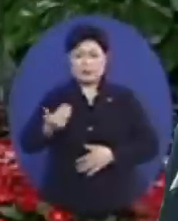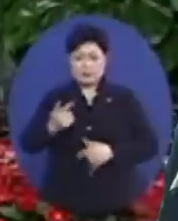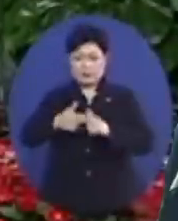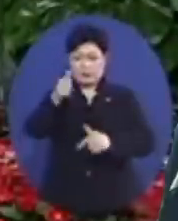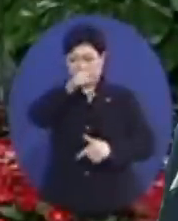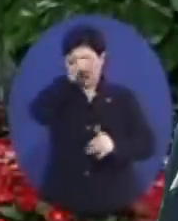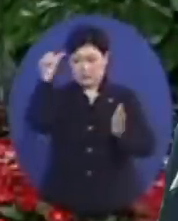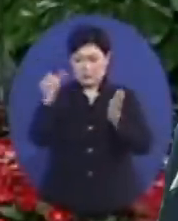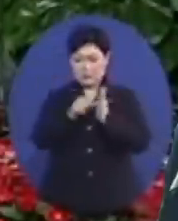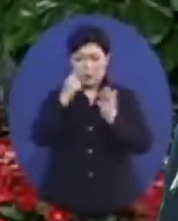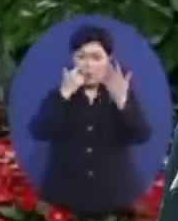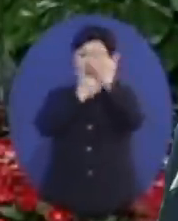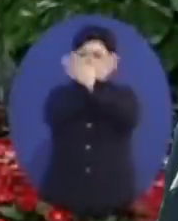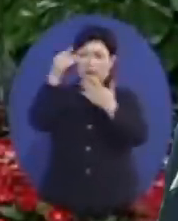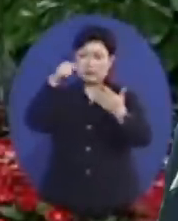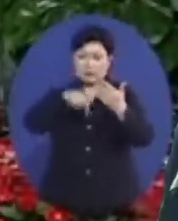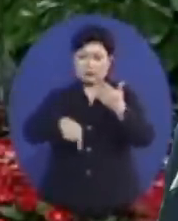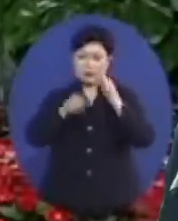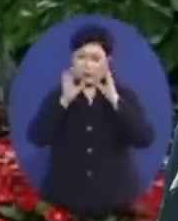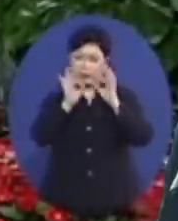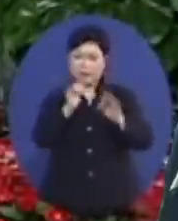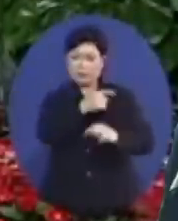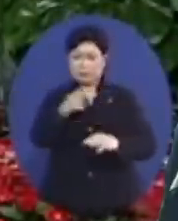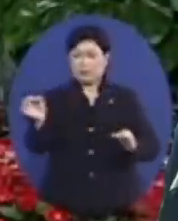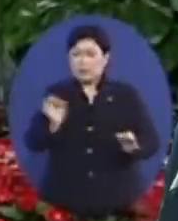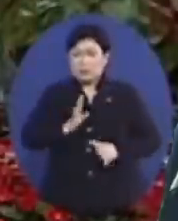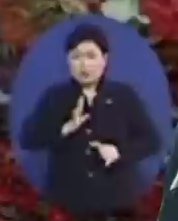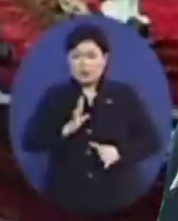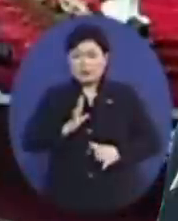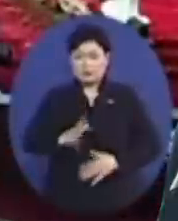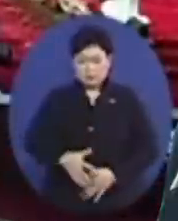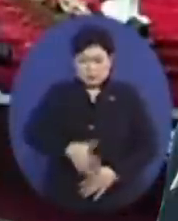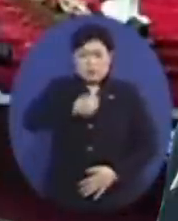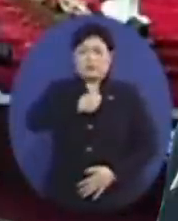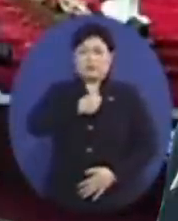일생을 환상 중에 보면 너무나 놀라고 충격을 받아